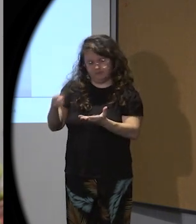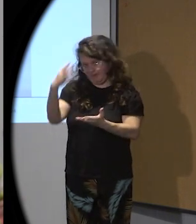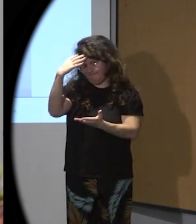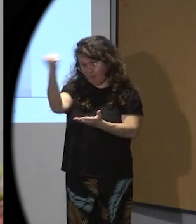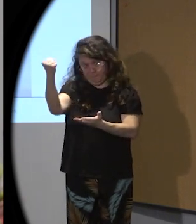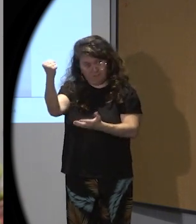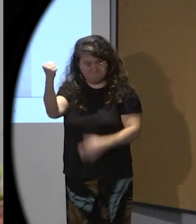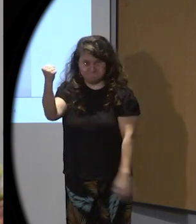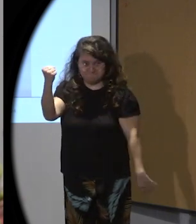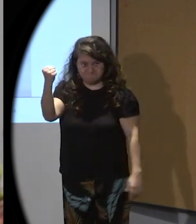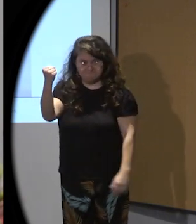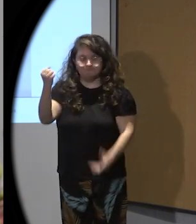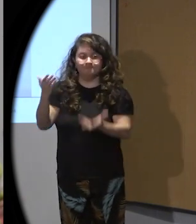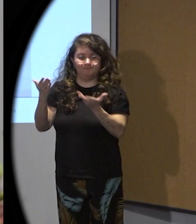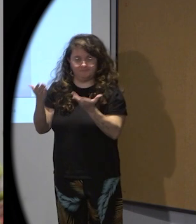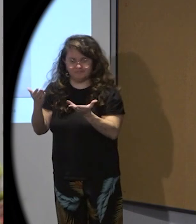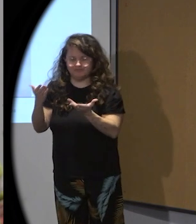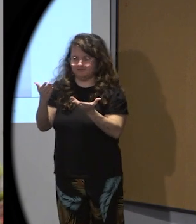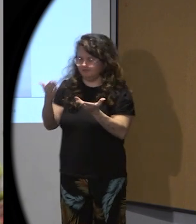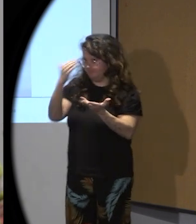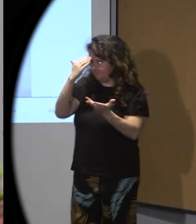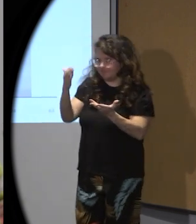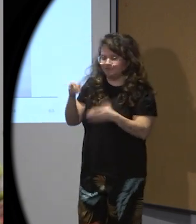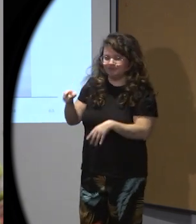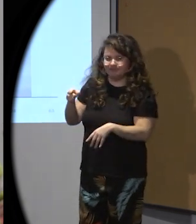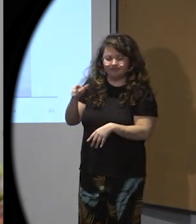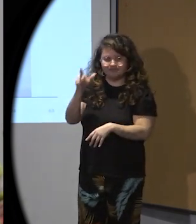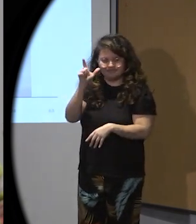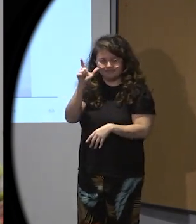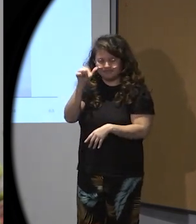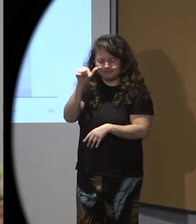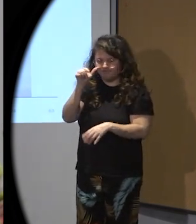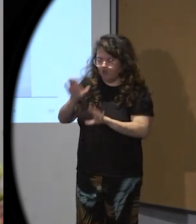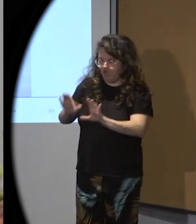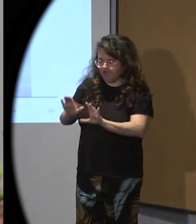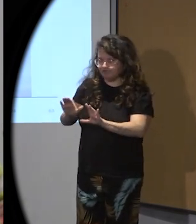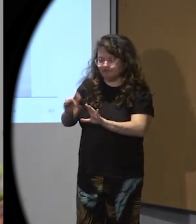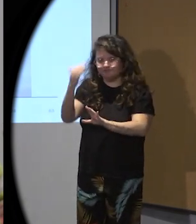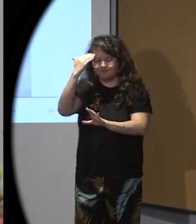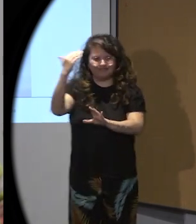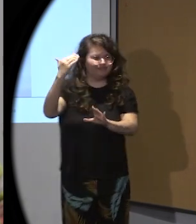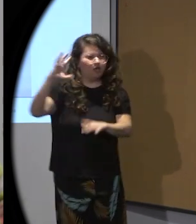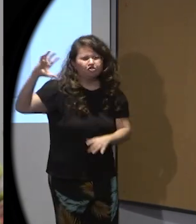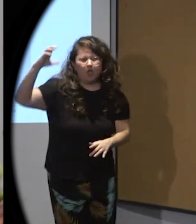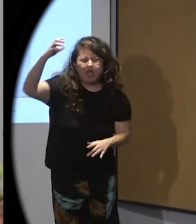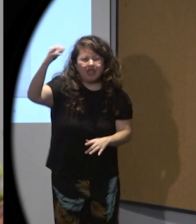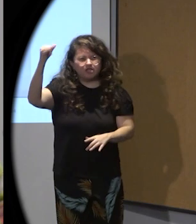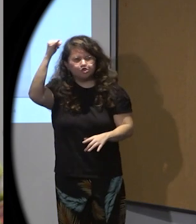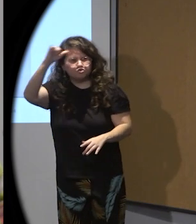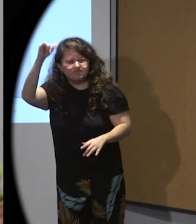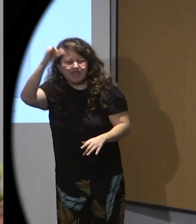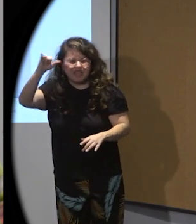alors, quand on pense hyperthermie maligne d'effort, on se dit non, mais ça, c'est si tu vas courir en plein soleil au mois de juillet.